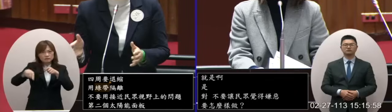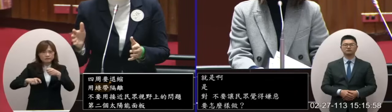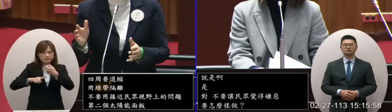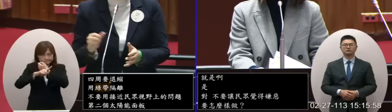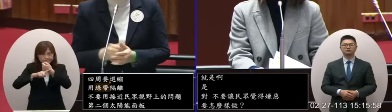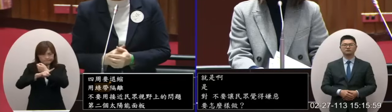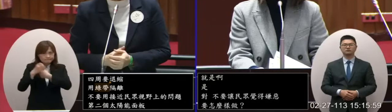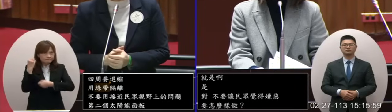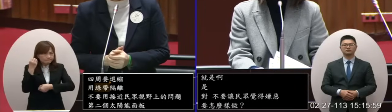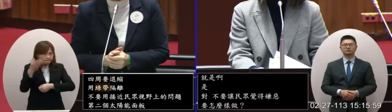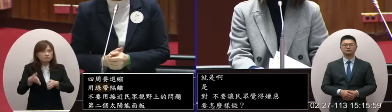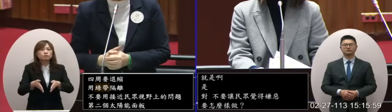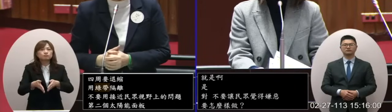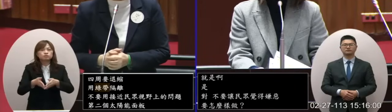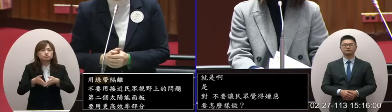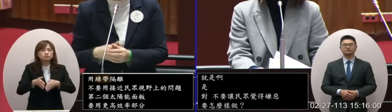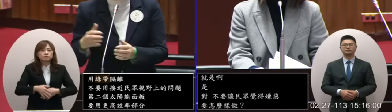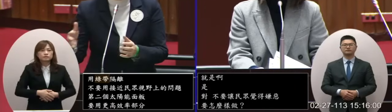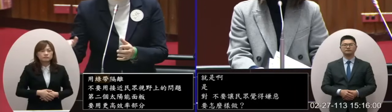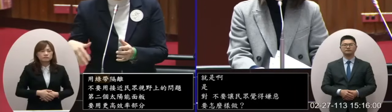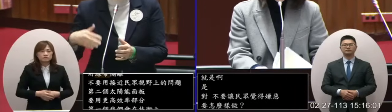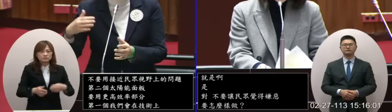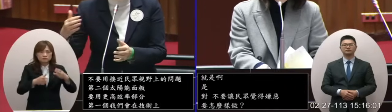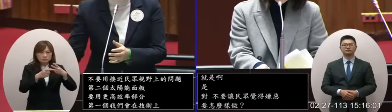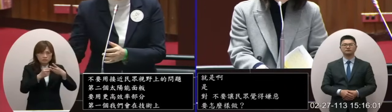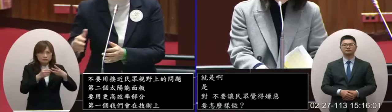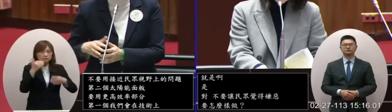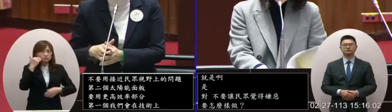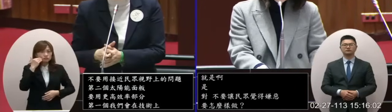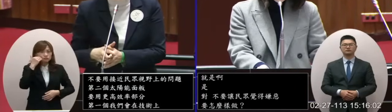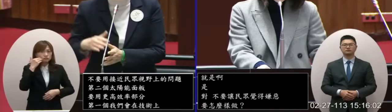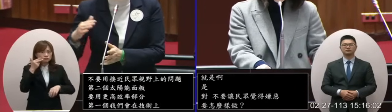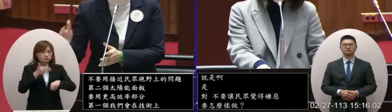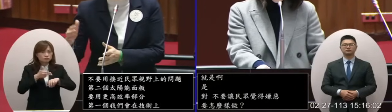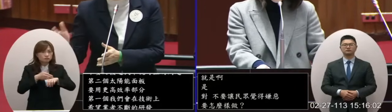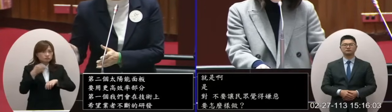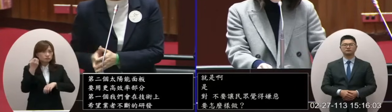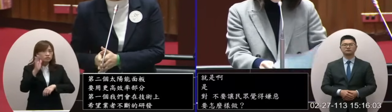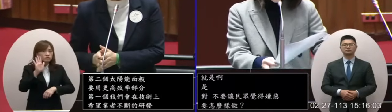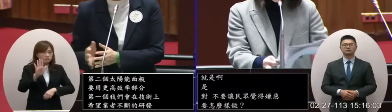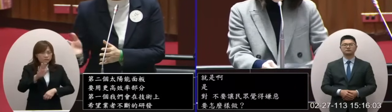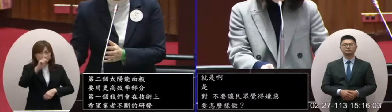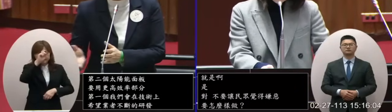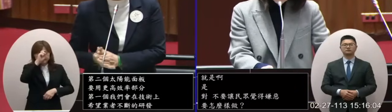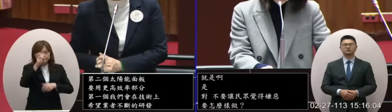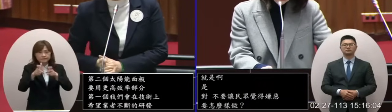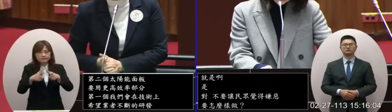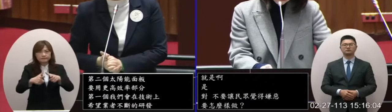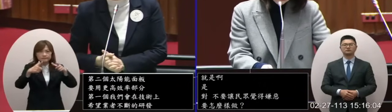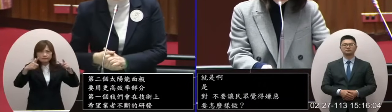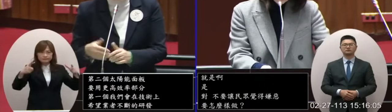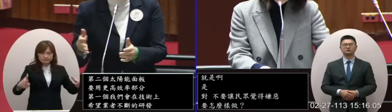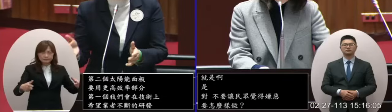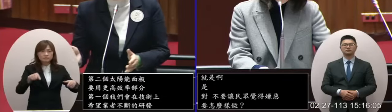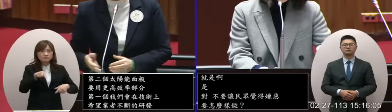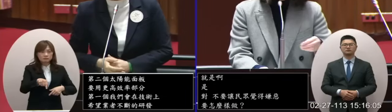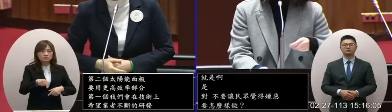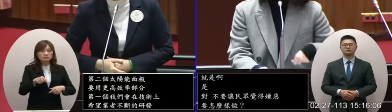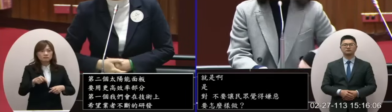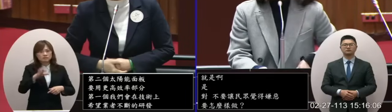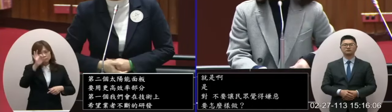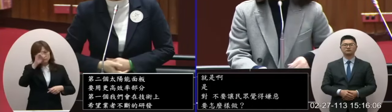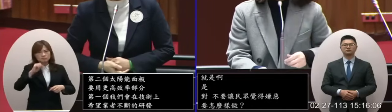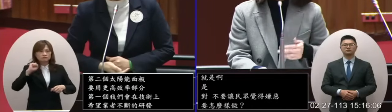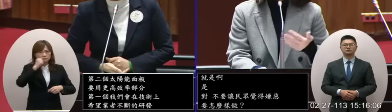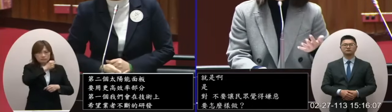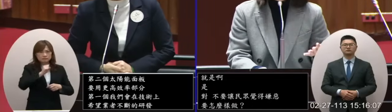这个技术出来，其实厂商也想扩厂去改变用更高效率的部分，那这个也是要看在国内的